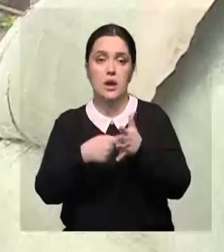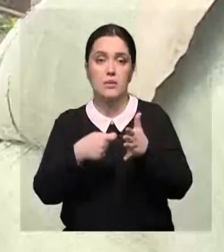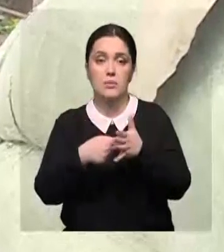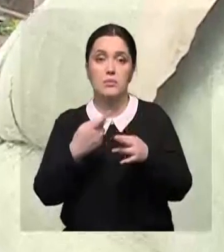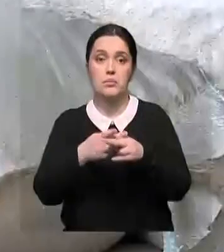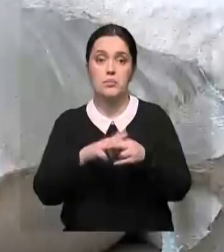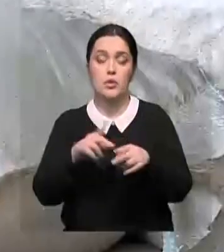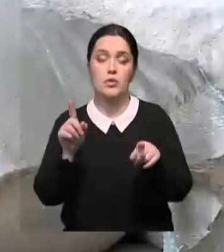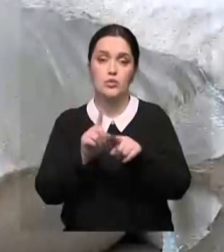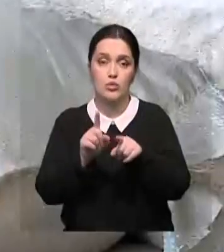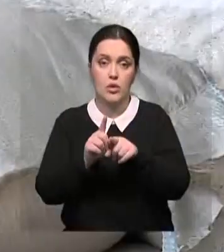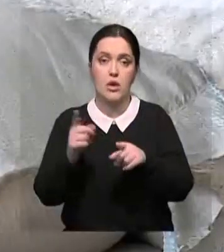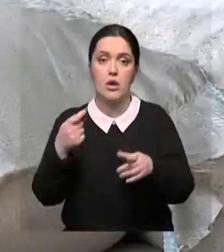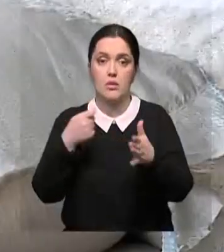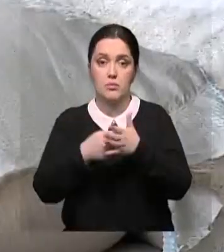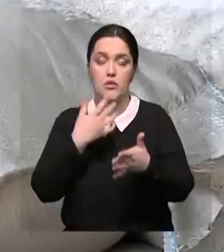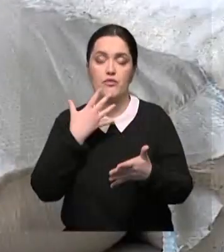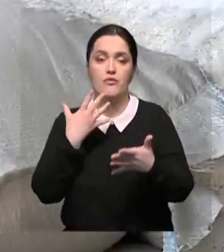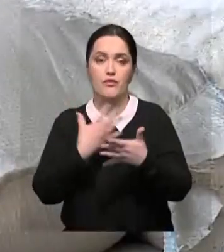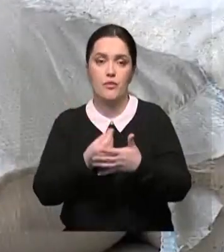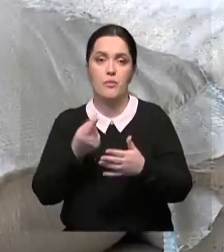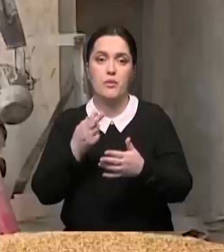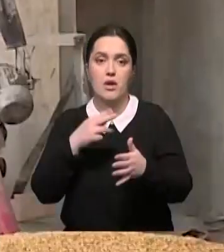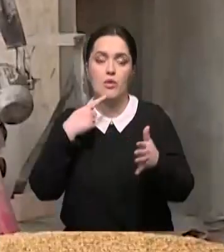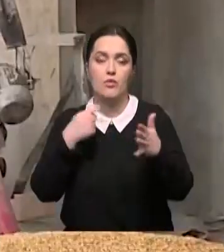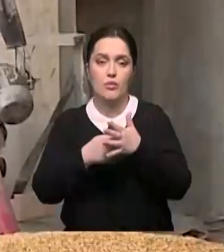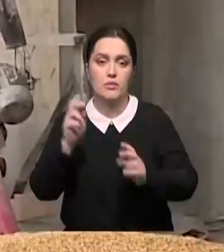сбыта урожая, а в районе появился свой мини-комбикормовый завод.